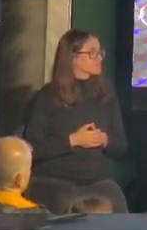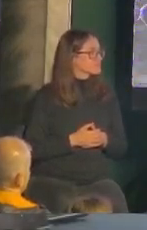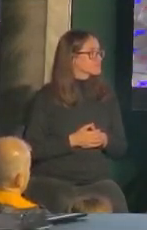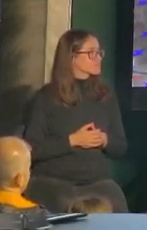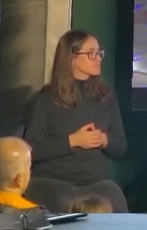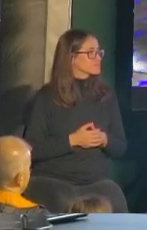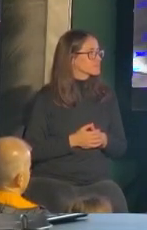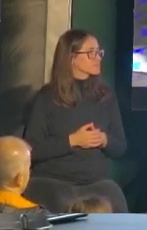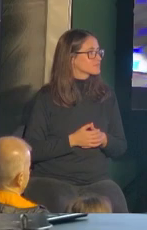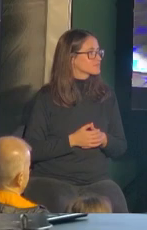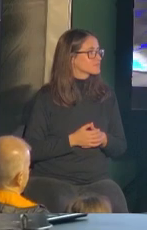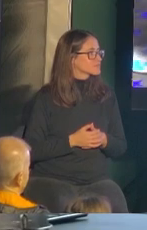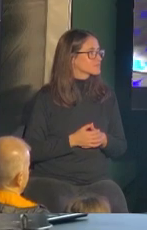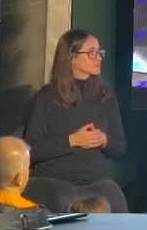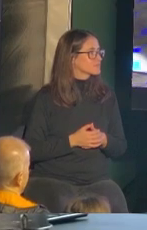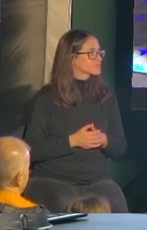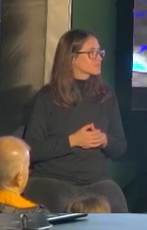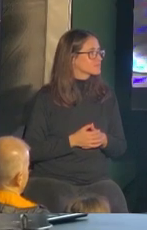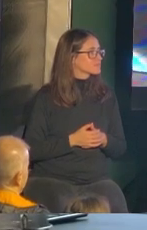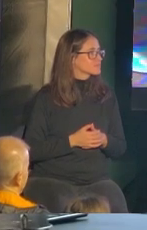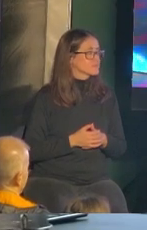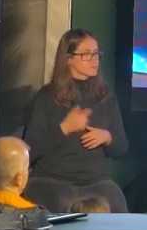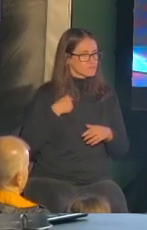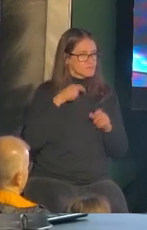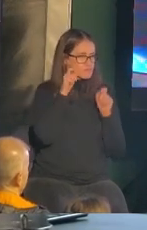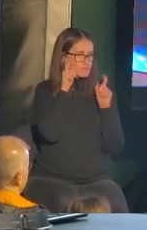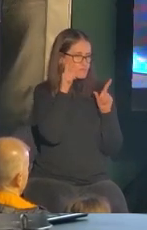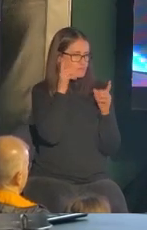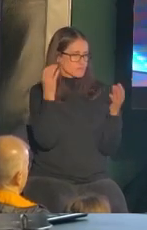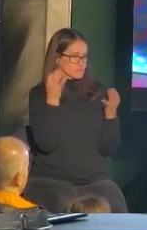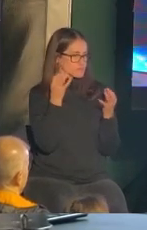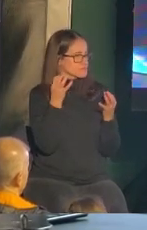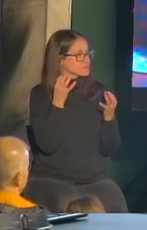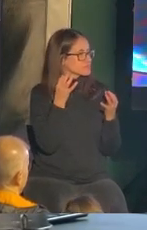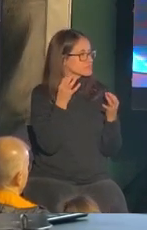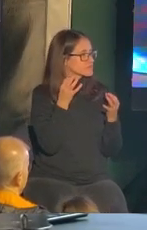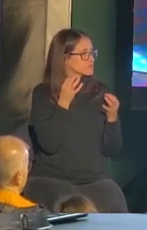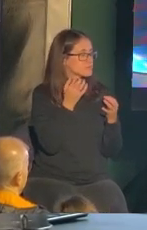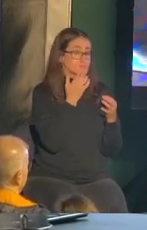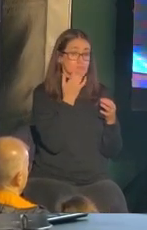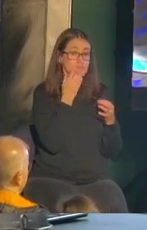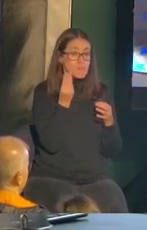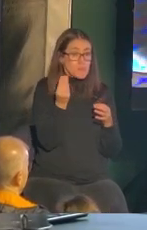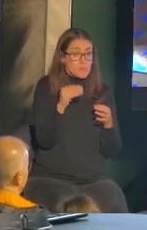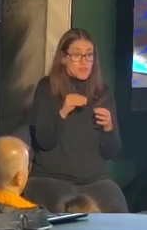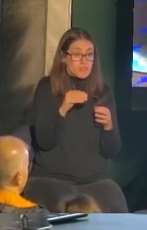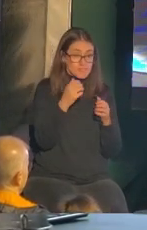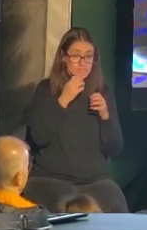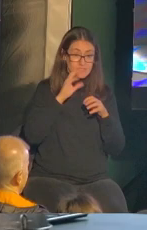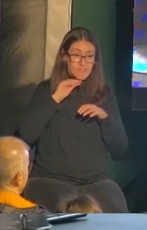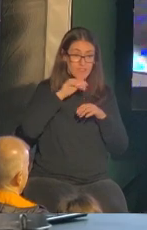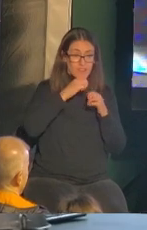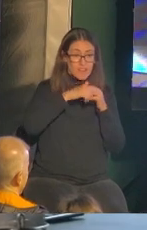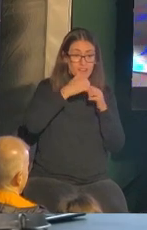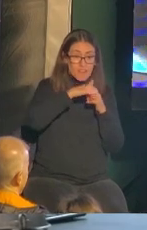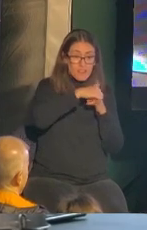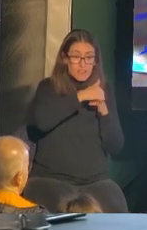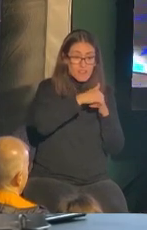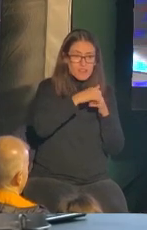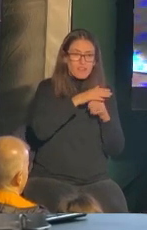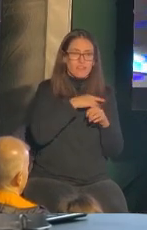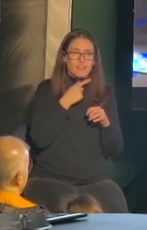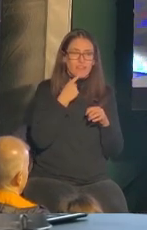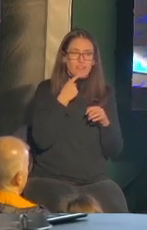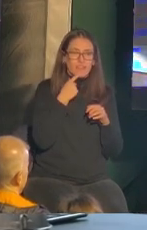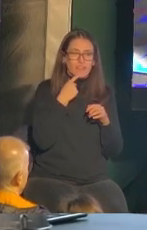Ja està. Em vaig donar compte que a l'afegir-li una mica de taronja ratllada, tota la potència del